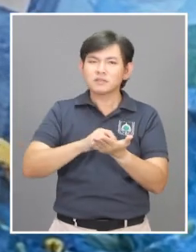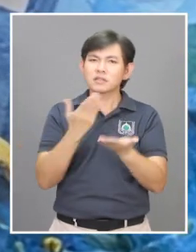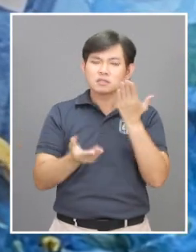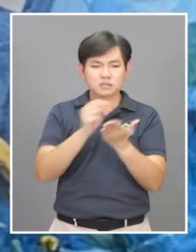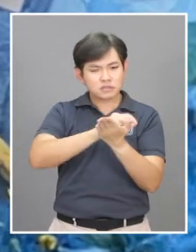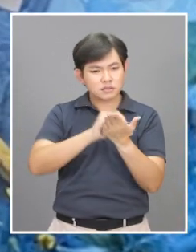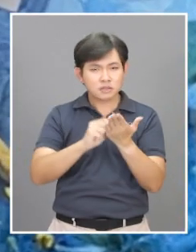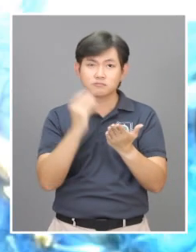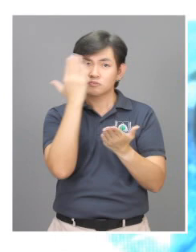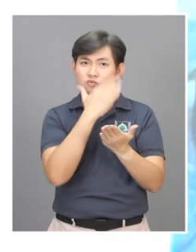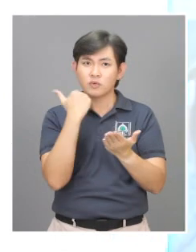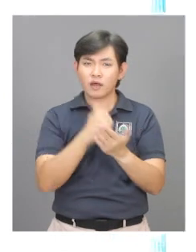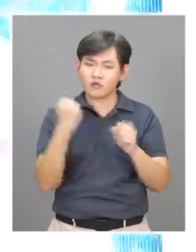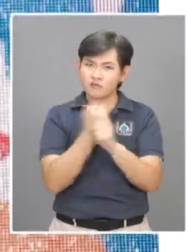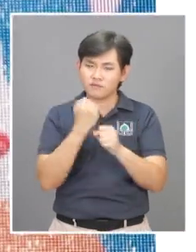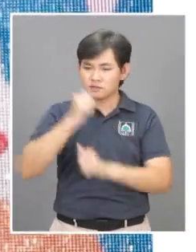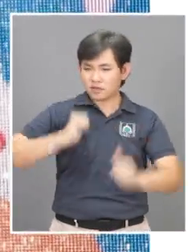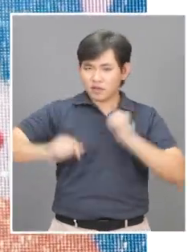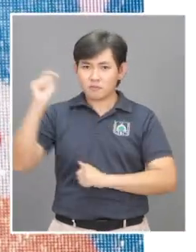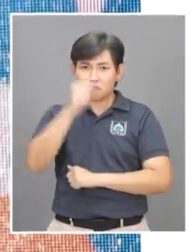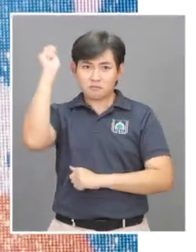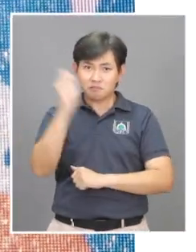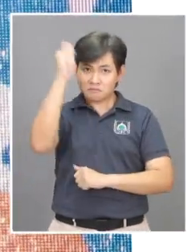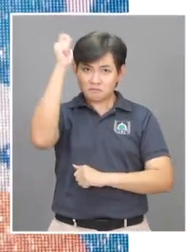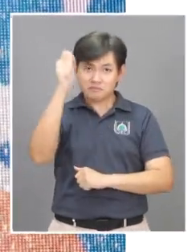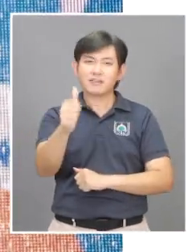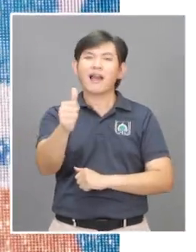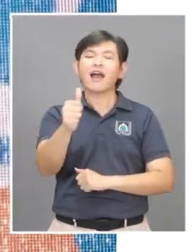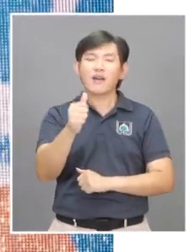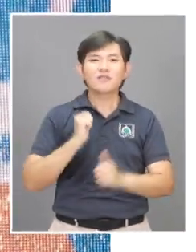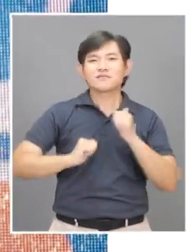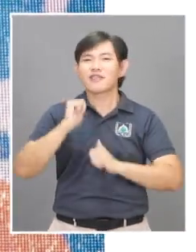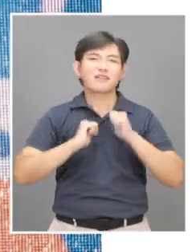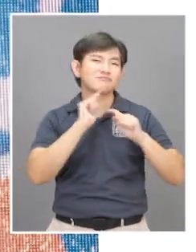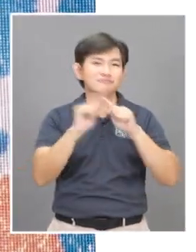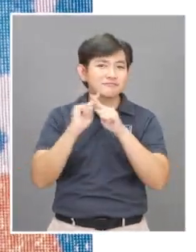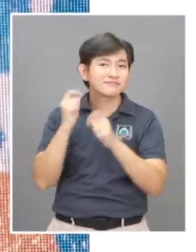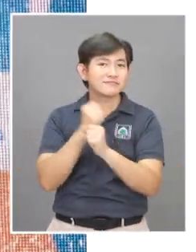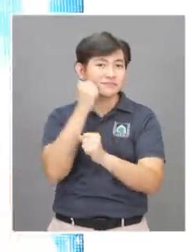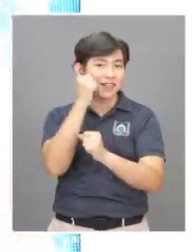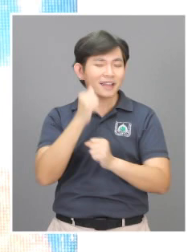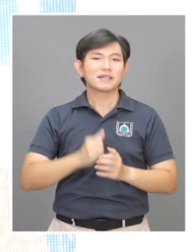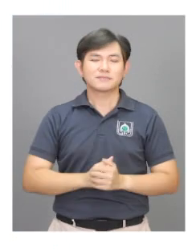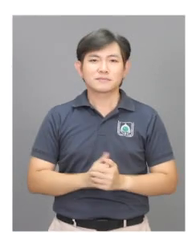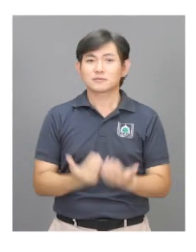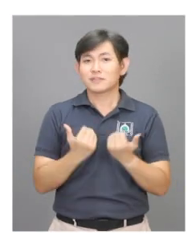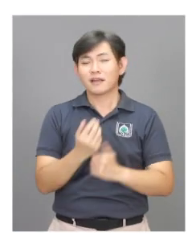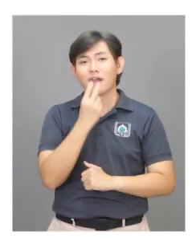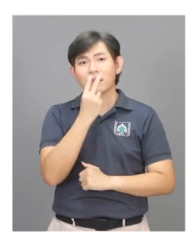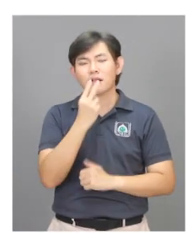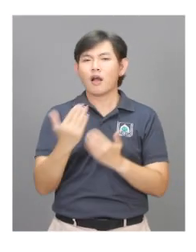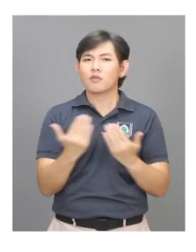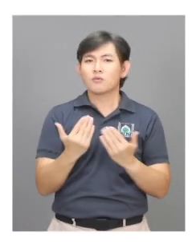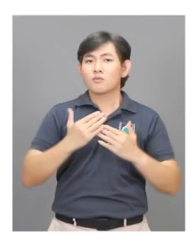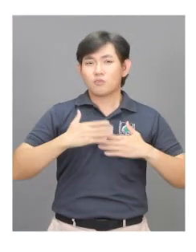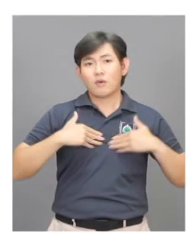ถฝึกฝนจนเป็นนักไวยากรณ์นะครับที่ไปเล่นตามงานต่างๆได้นะครับก็ถือว่ายิ่งเราเห็นเขามีความ